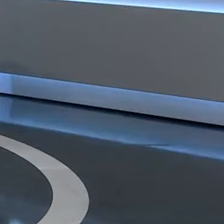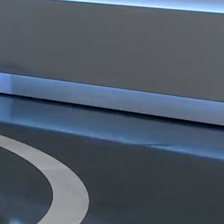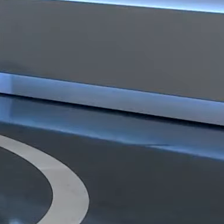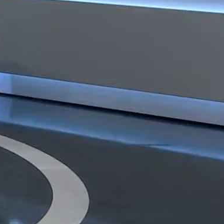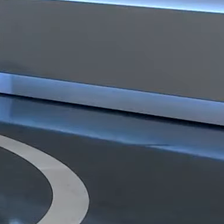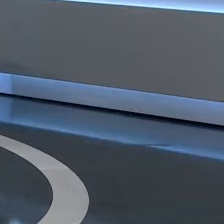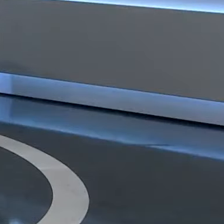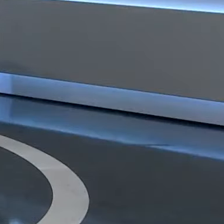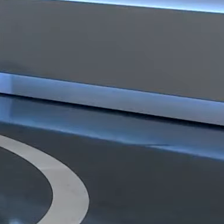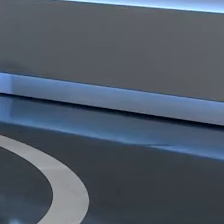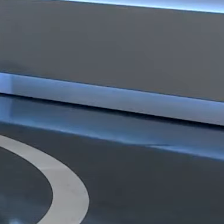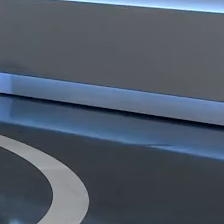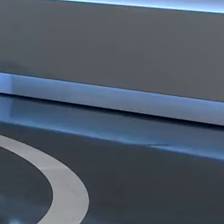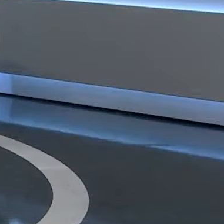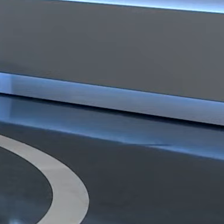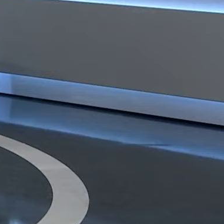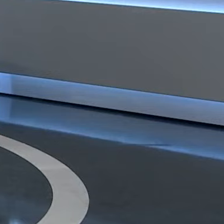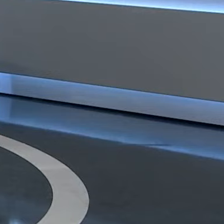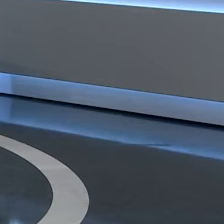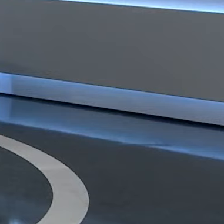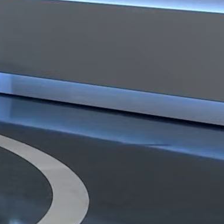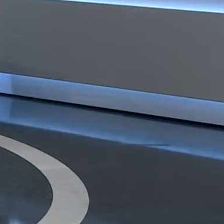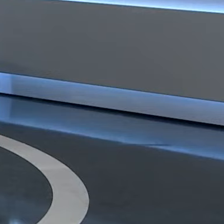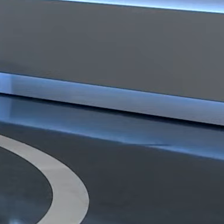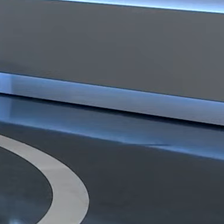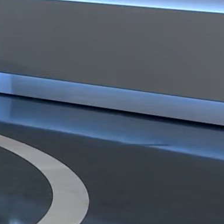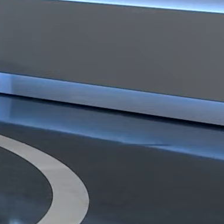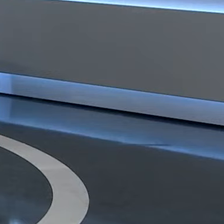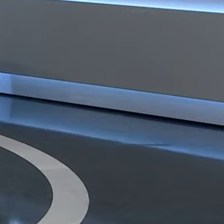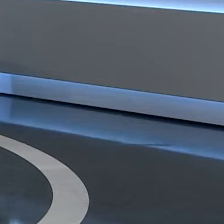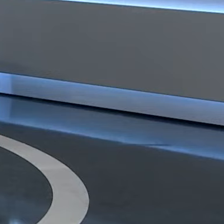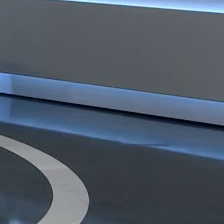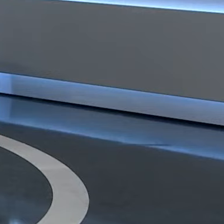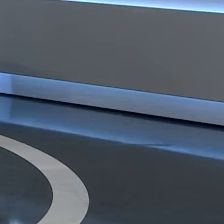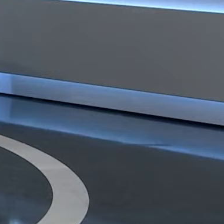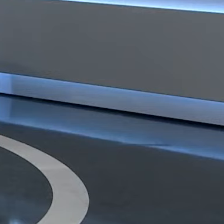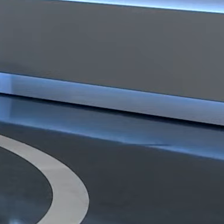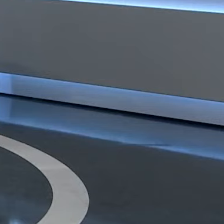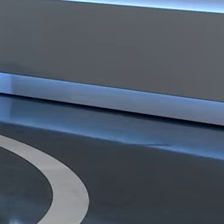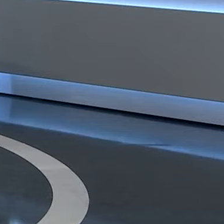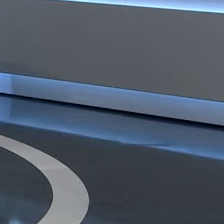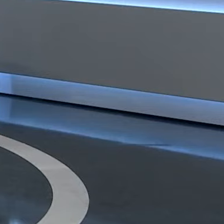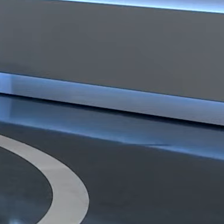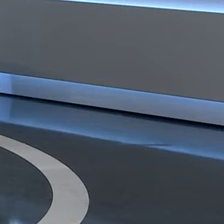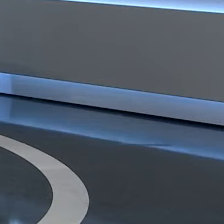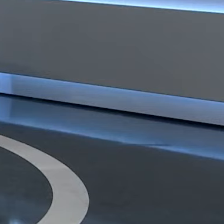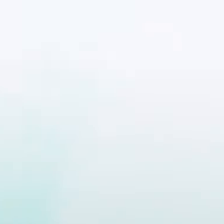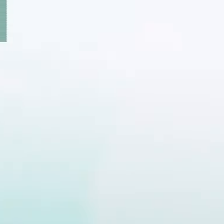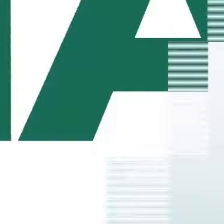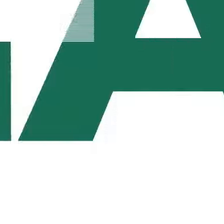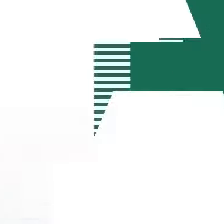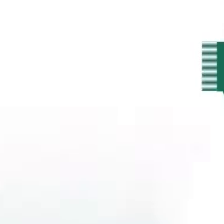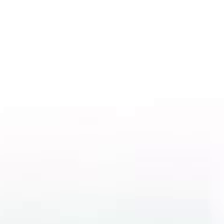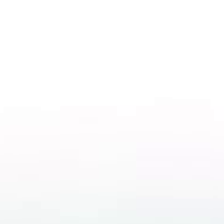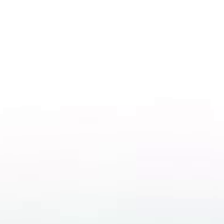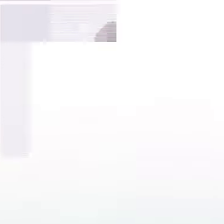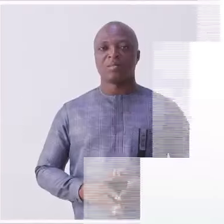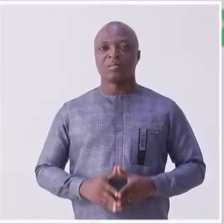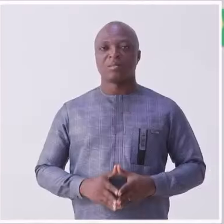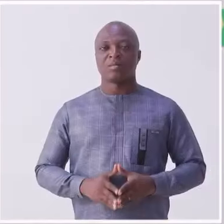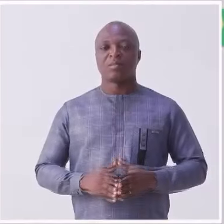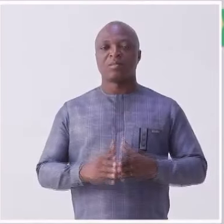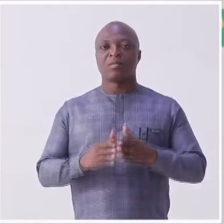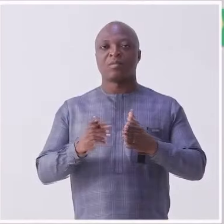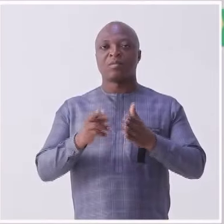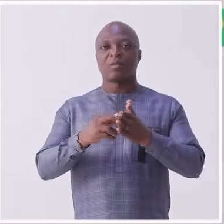Il est l'heure du journal sur la télévision togolaise. Madame, monsieur, bonsoir et voici les titres de cette édition. Sept projets de décret